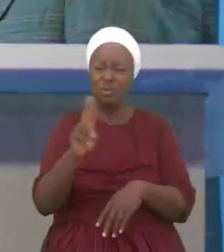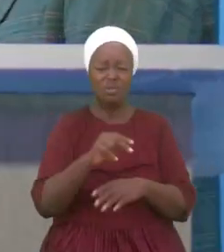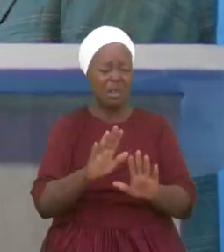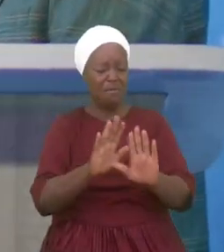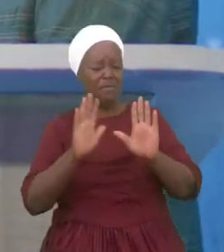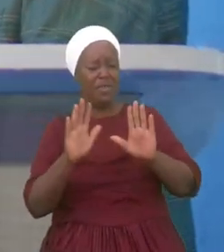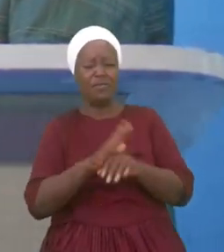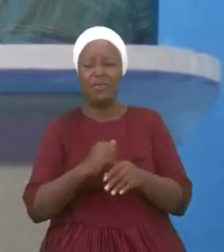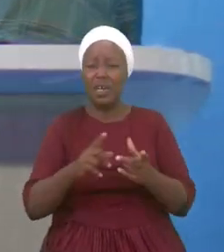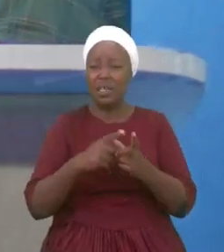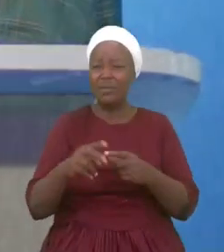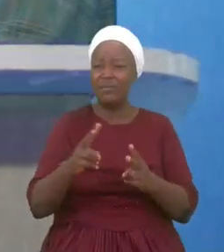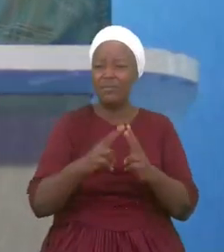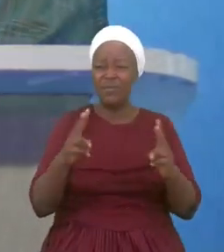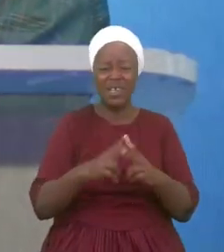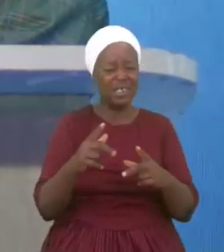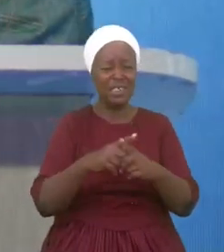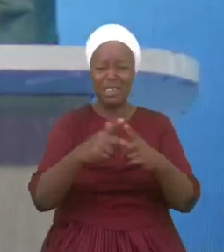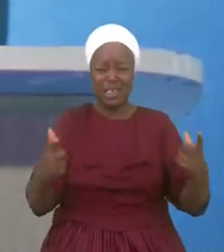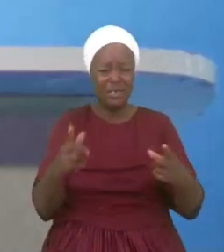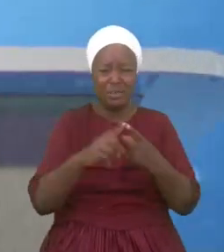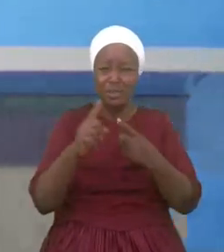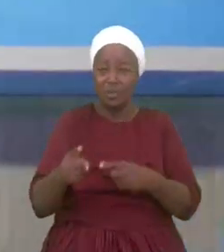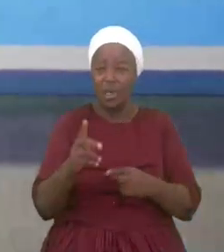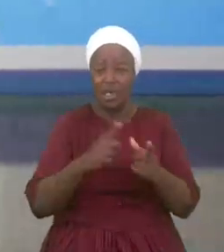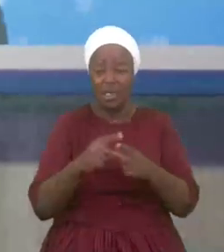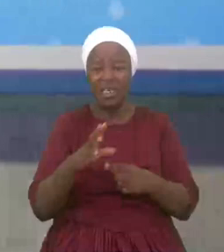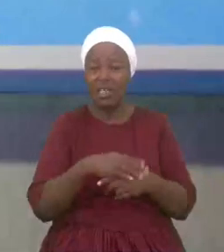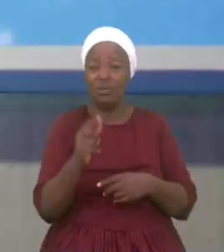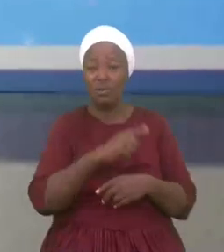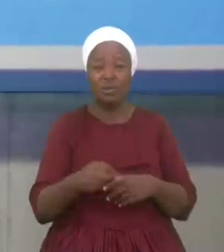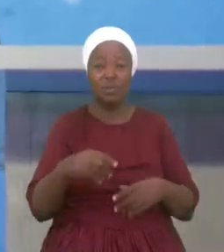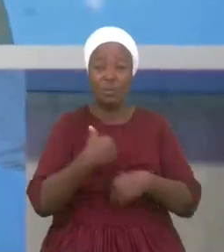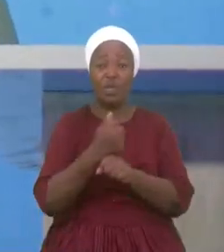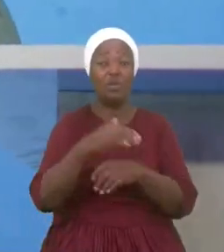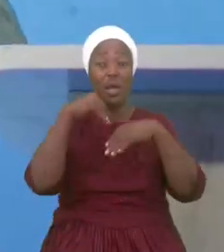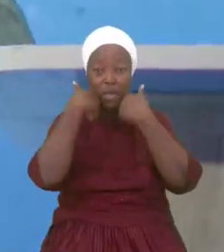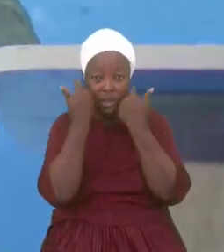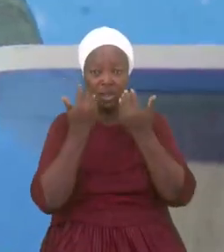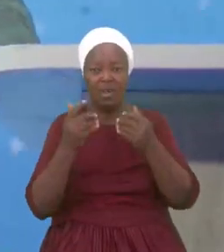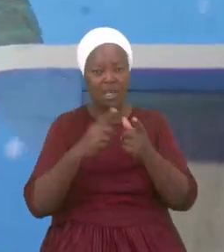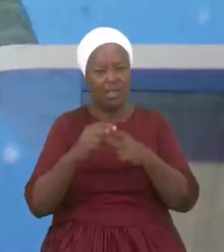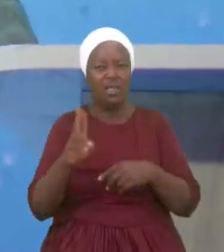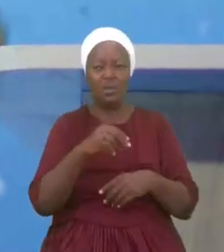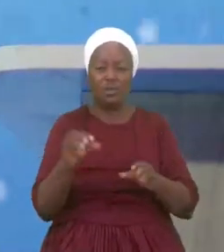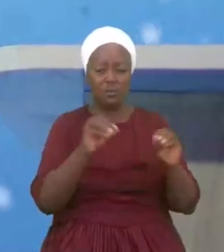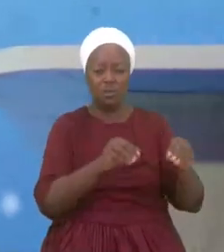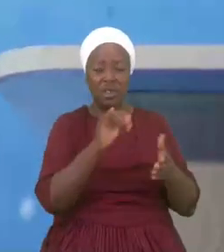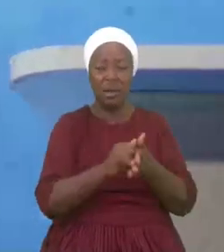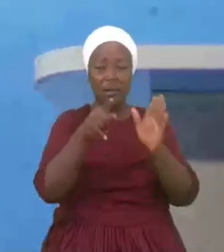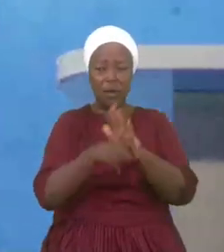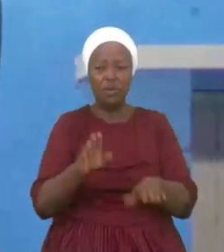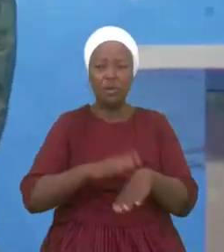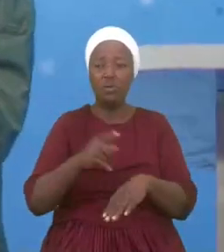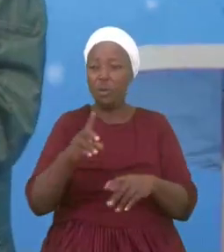les regarder dans le passé parce que est au primaire il te tourmentaire et il te faisait mal et